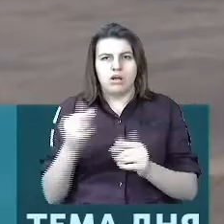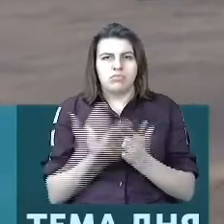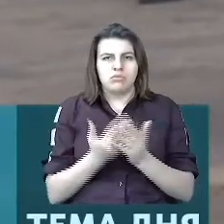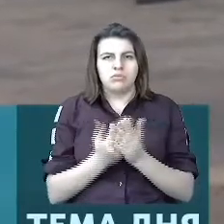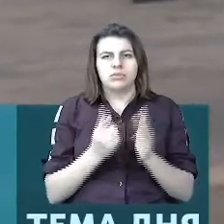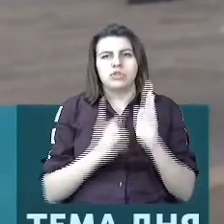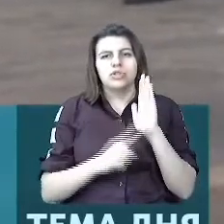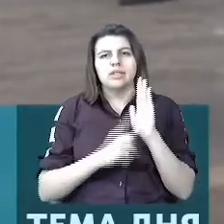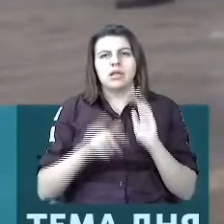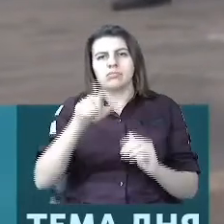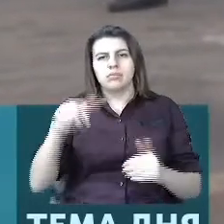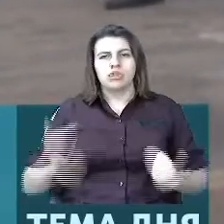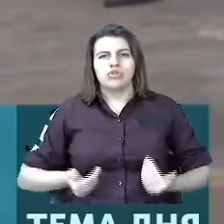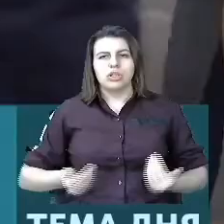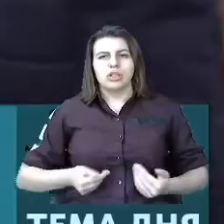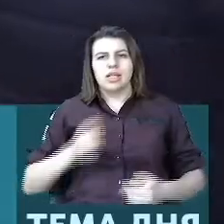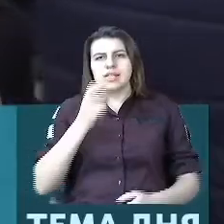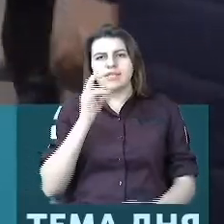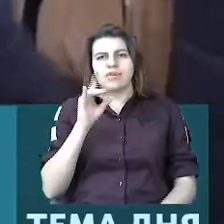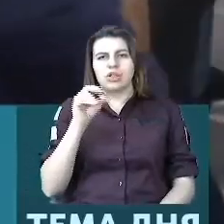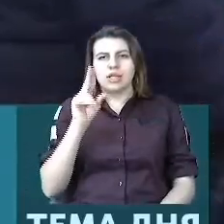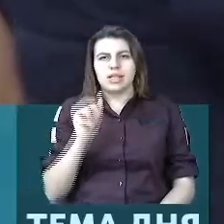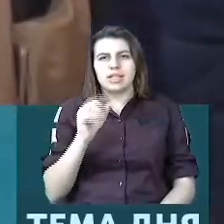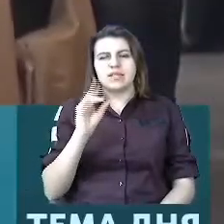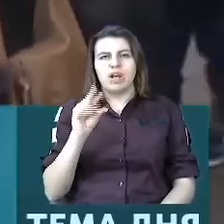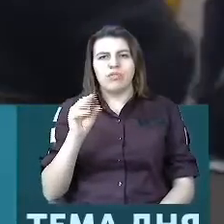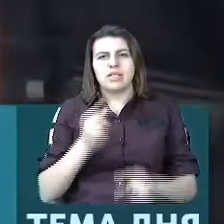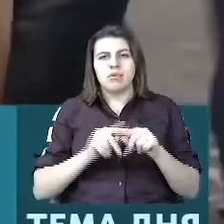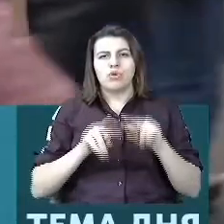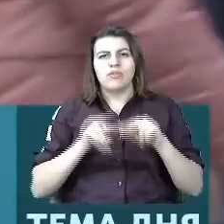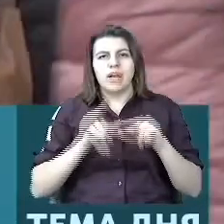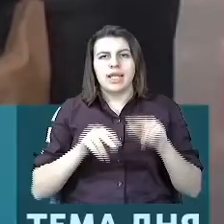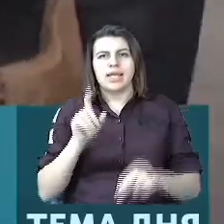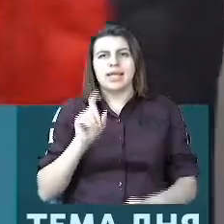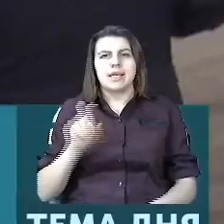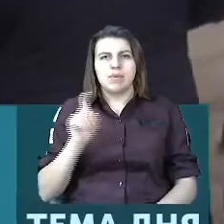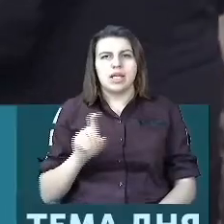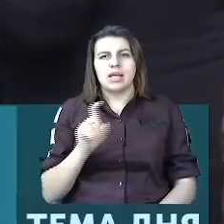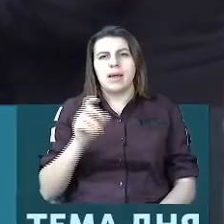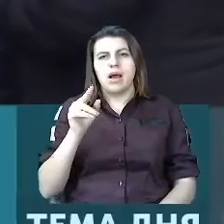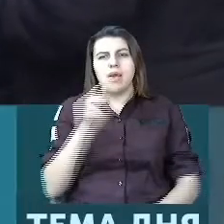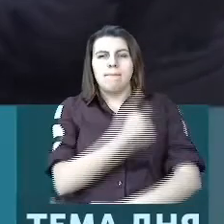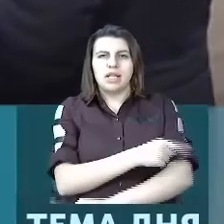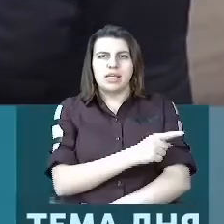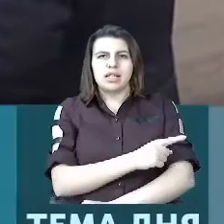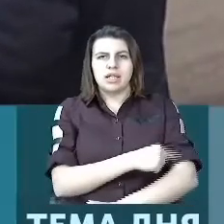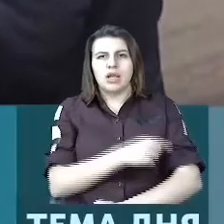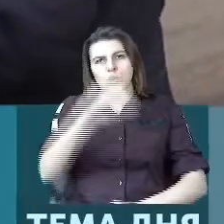жителів Сєвєродонецька та Сватового. Це будівельники, хіміки, медики та освітяни. На акцію вийшло більше